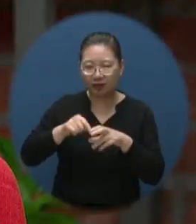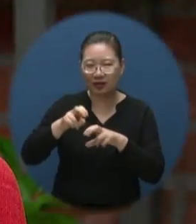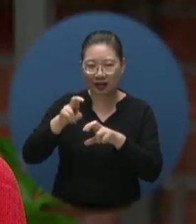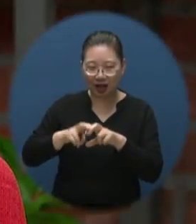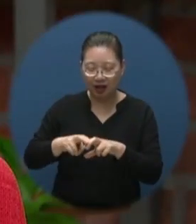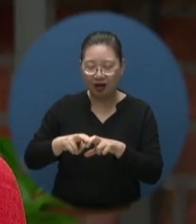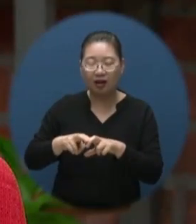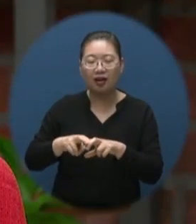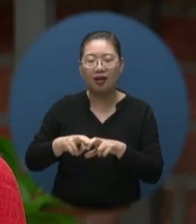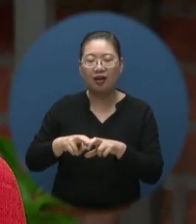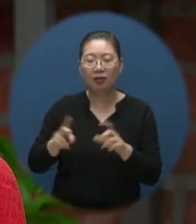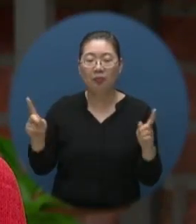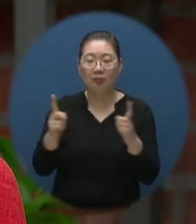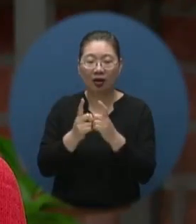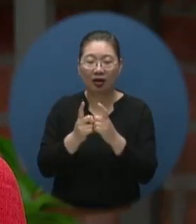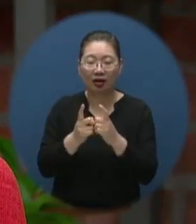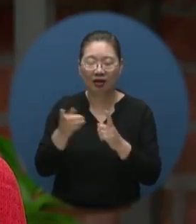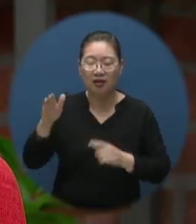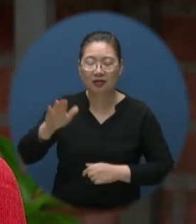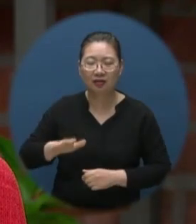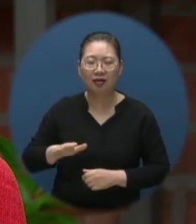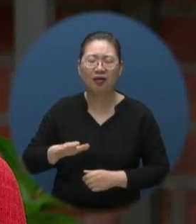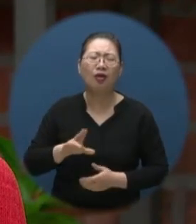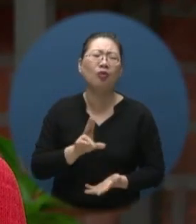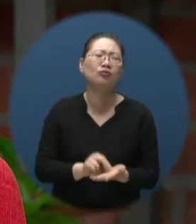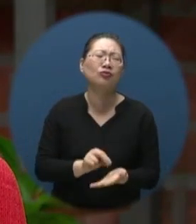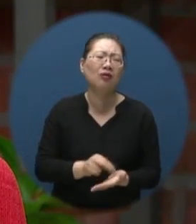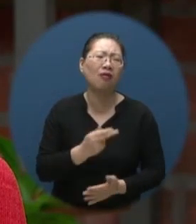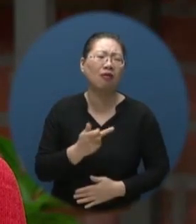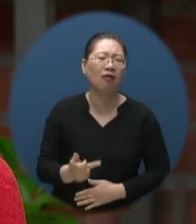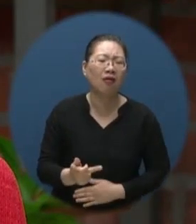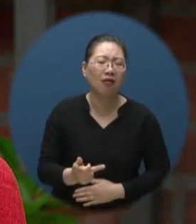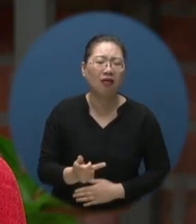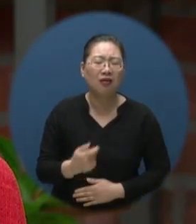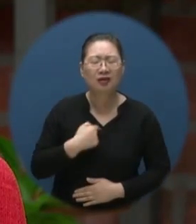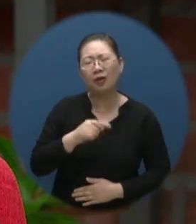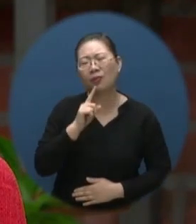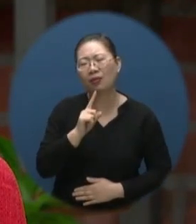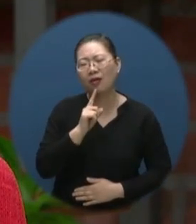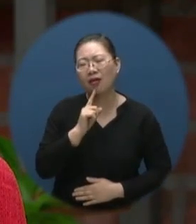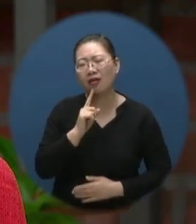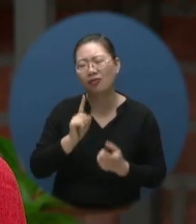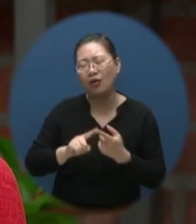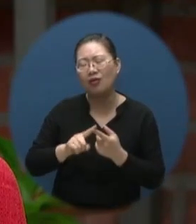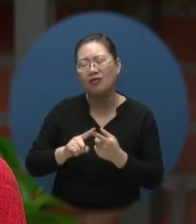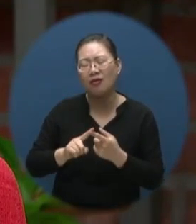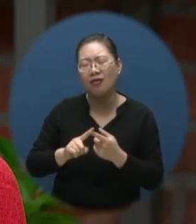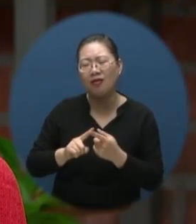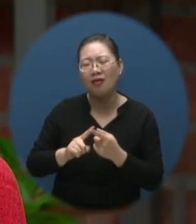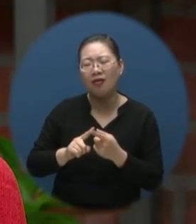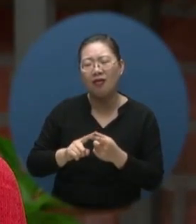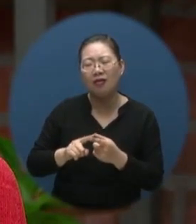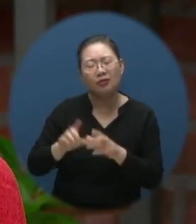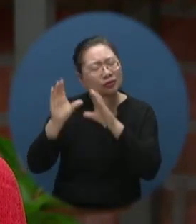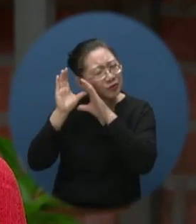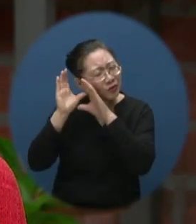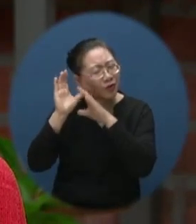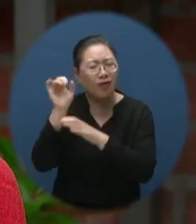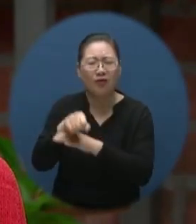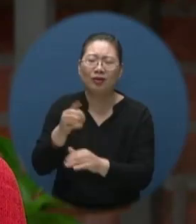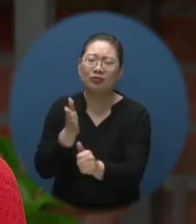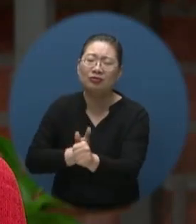내려갔더니 큰일 났는데요. 저 말을 좀 들어줘야 되겠어요. 이래요. 왜요?